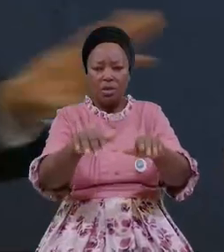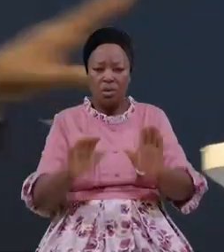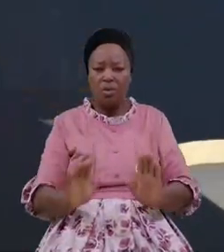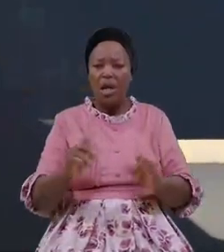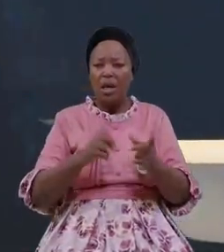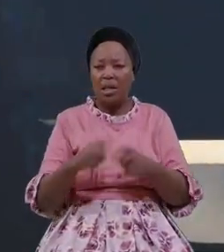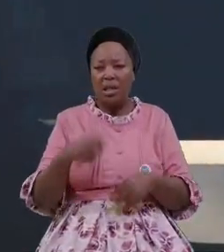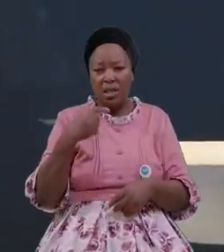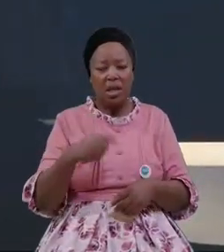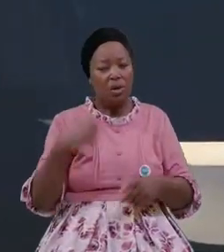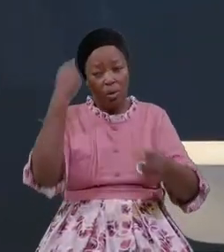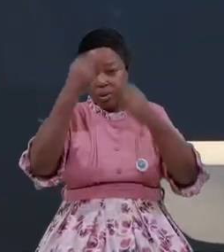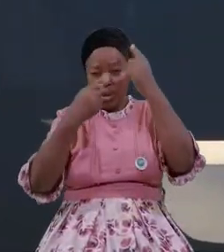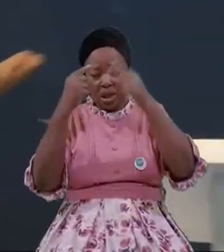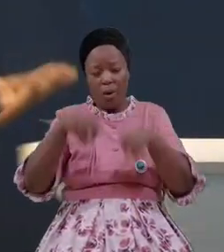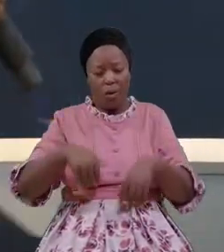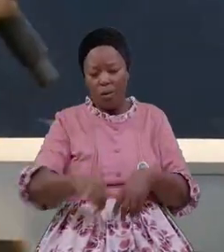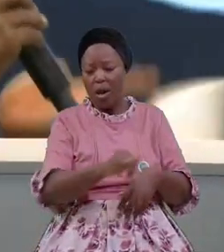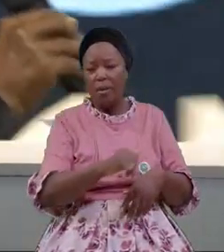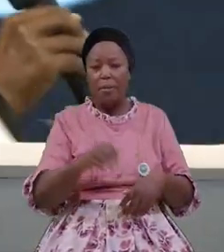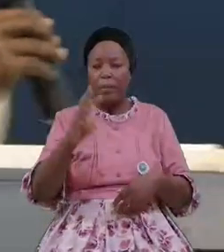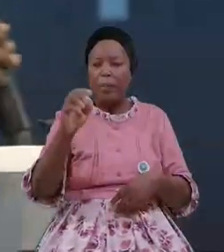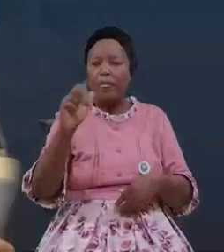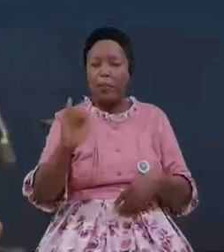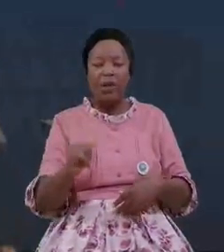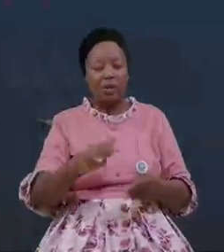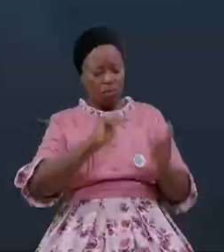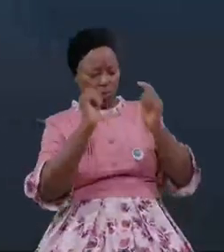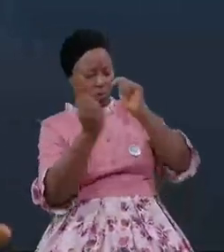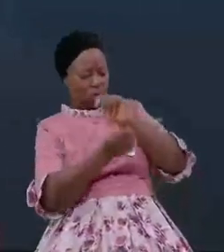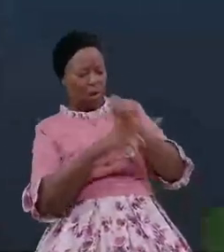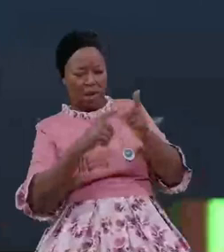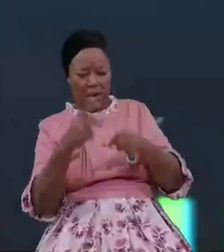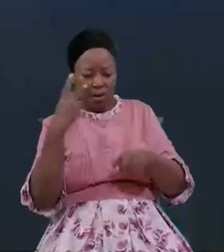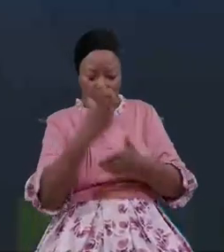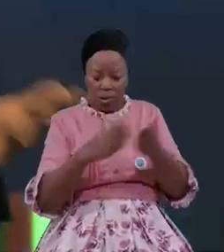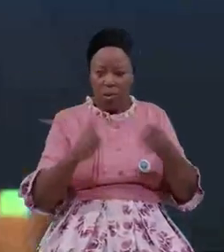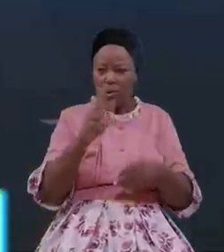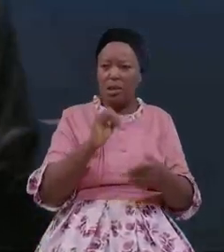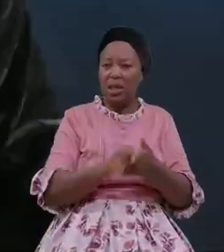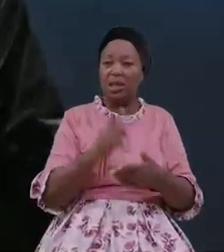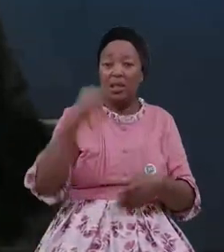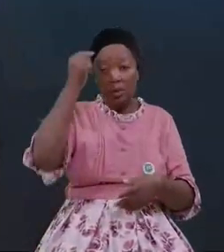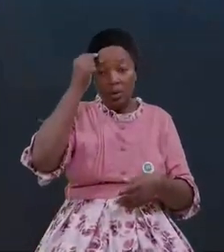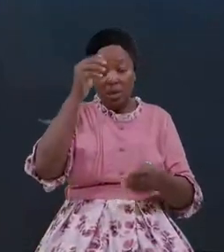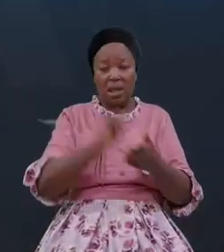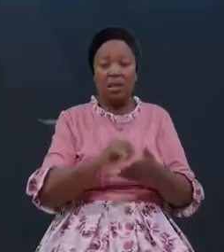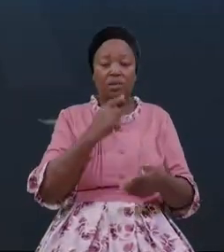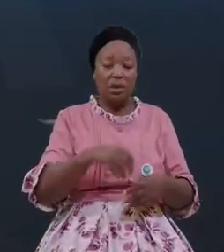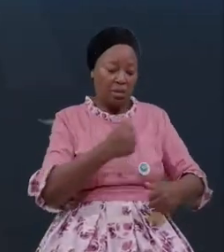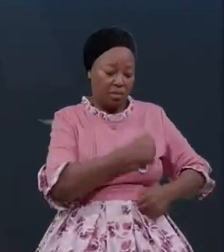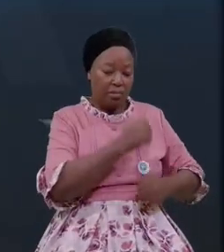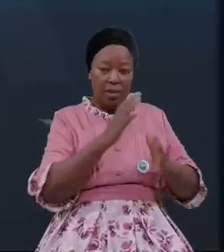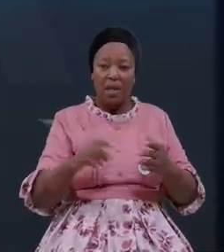vide il considéit lorsque Marie est tournée elle a vu quelqu'un croyant étant un